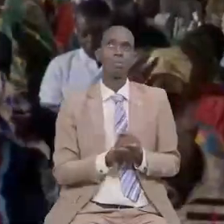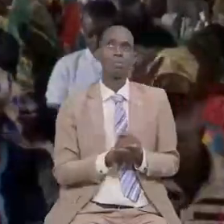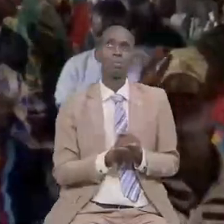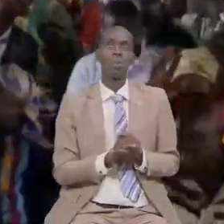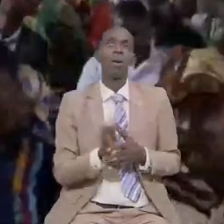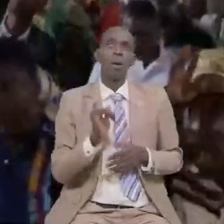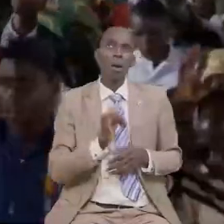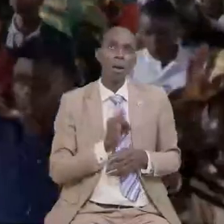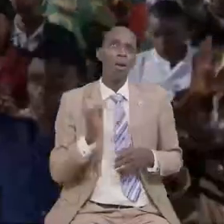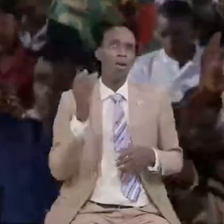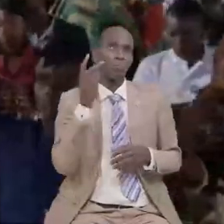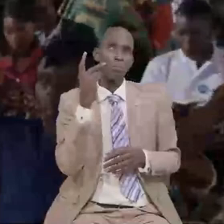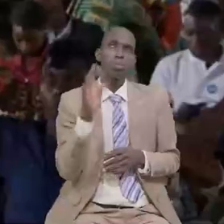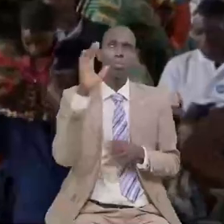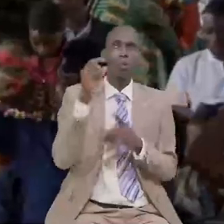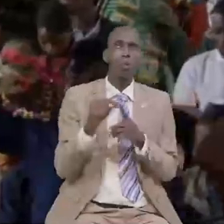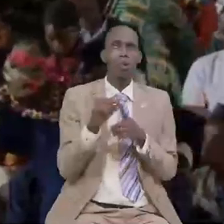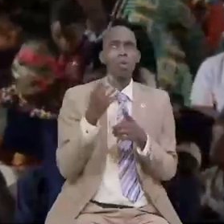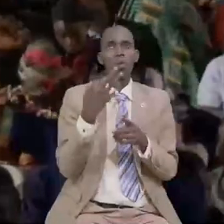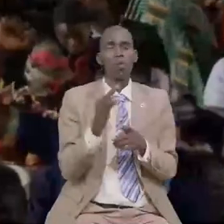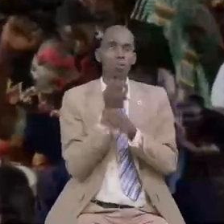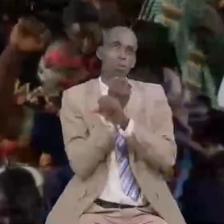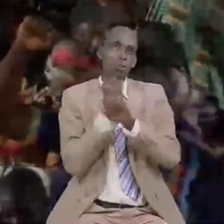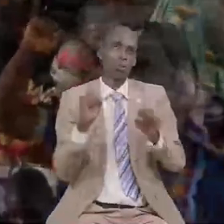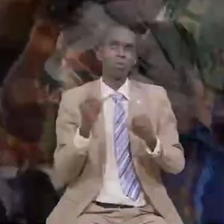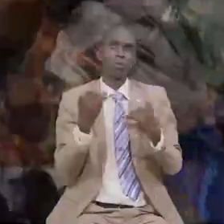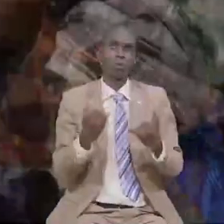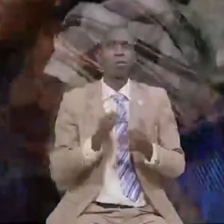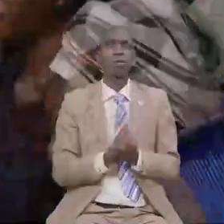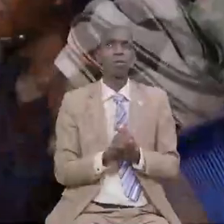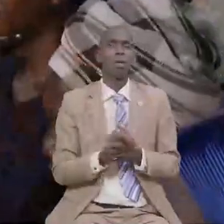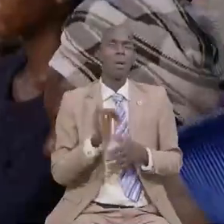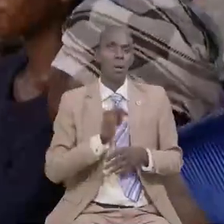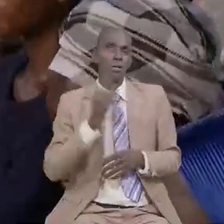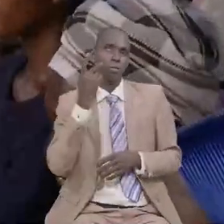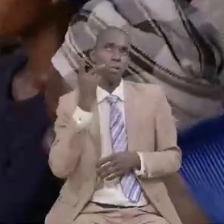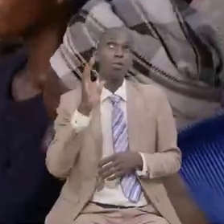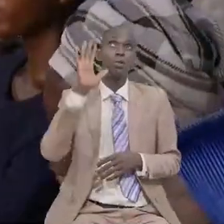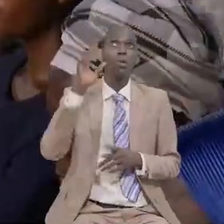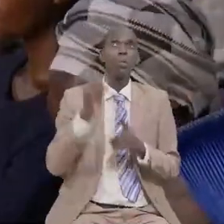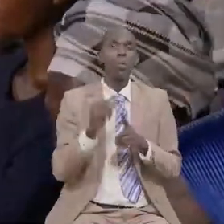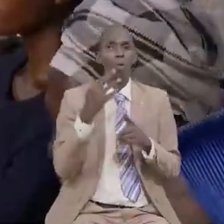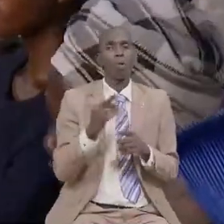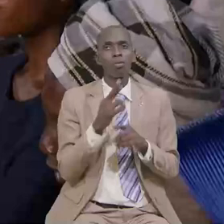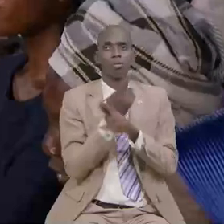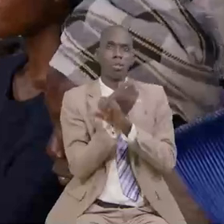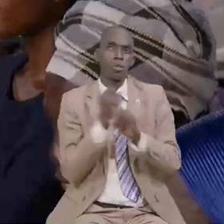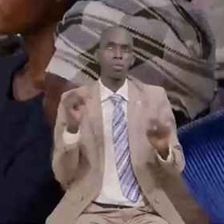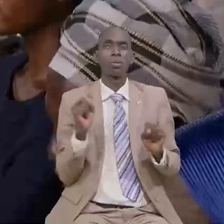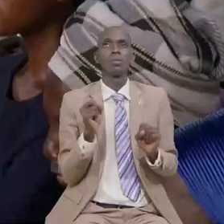J'ai entendu ta parole de salut. J'ai entendu ta parole de rédemption.